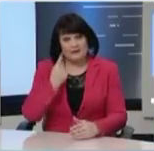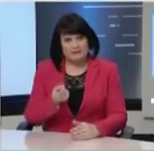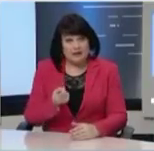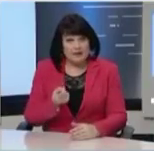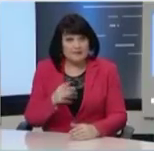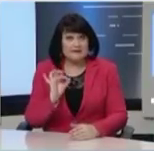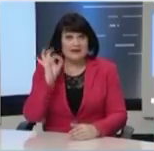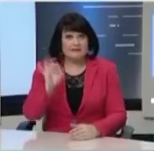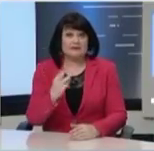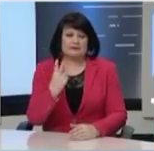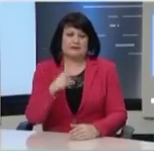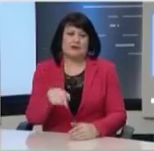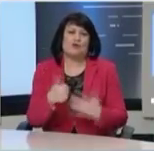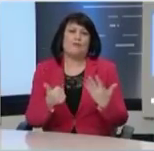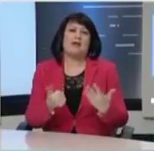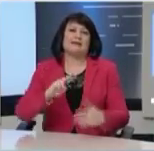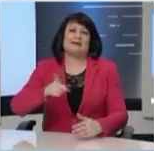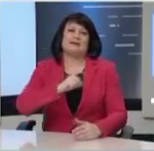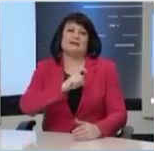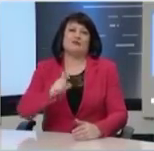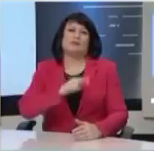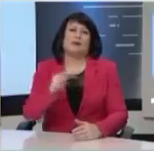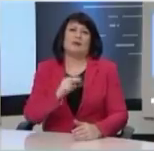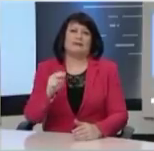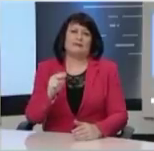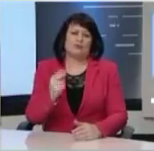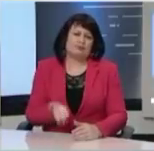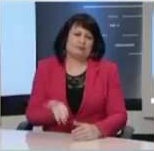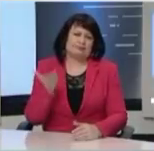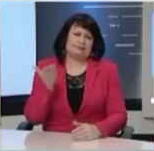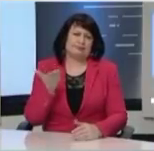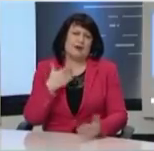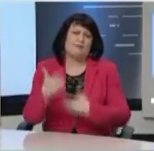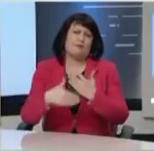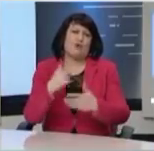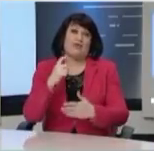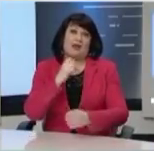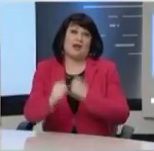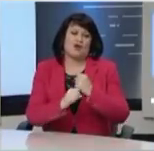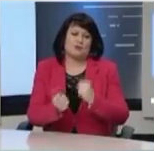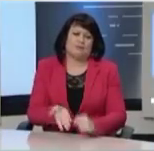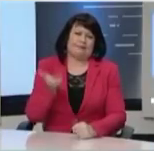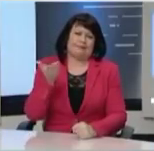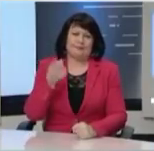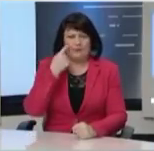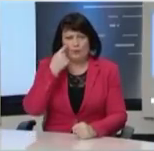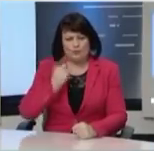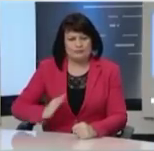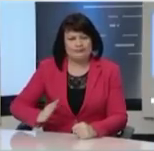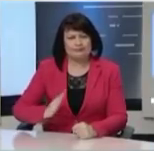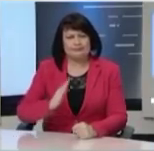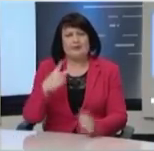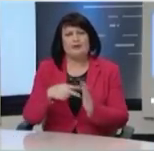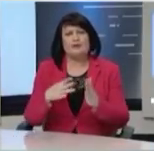που ανήλθαν σε 3,6 δισεκατομμύρια ευρώ, το υψηλότερο της τελευταίας δεκαετίας, με ακόμα ανωδικότερη τάση για το